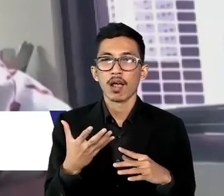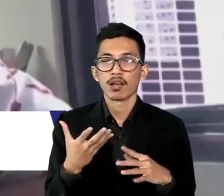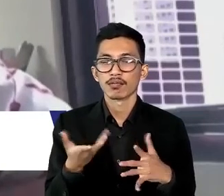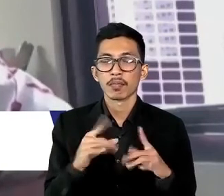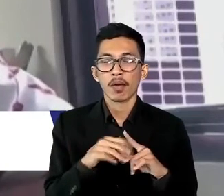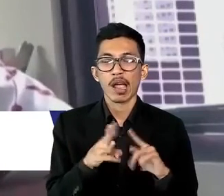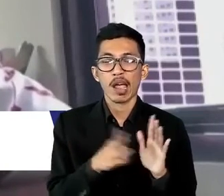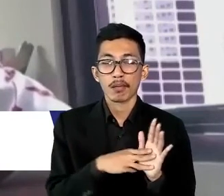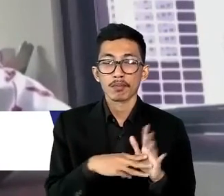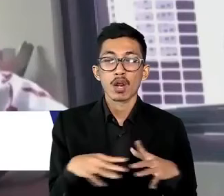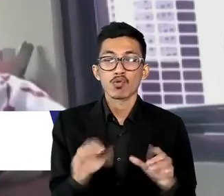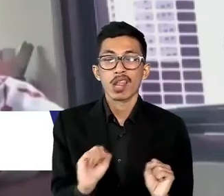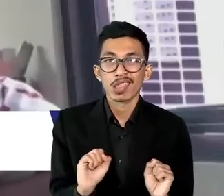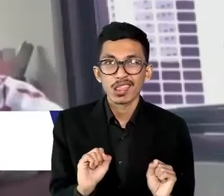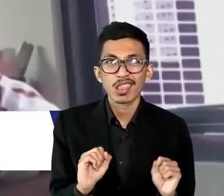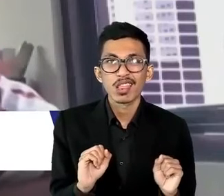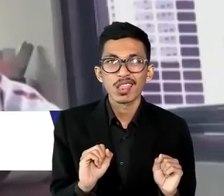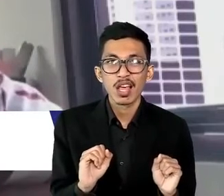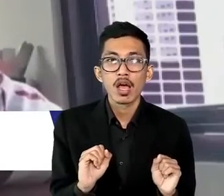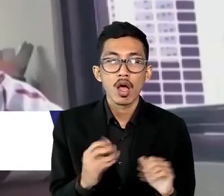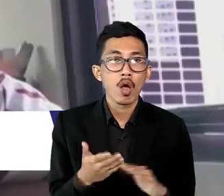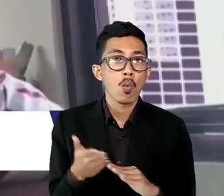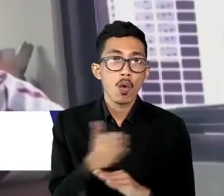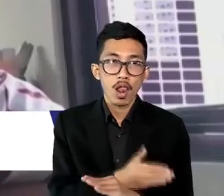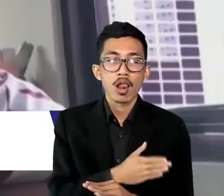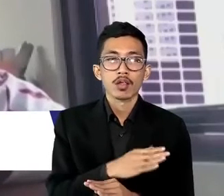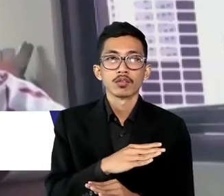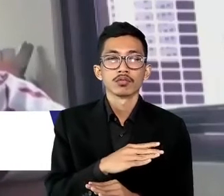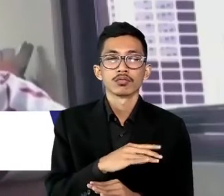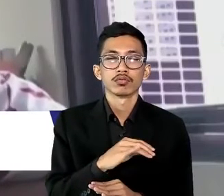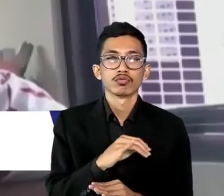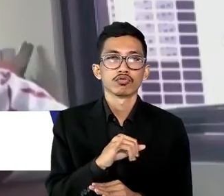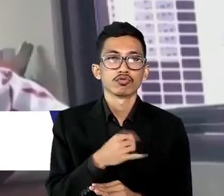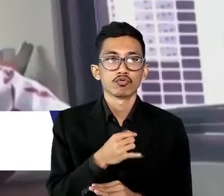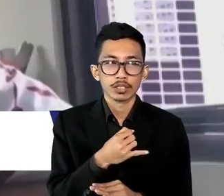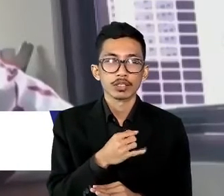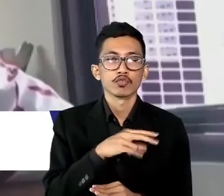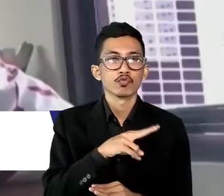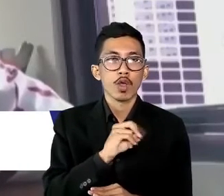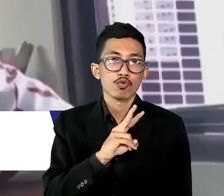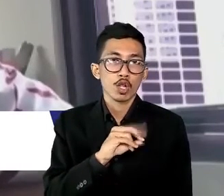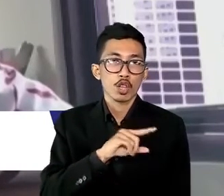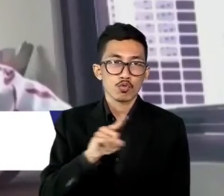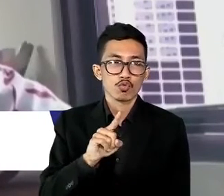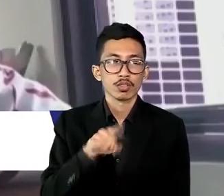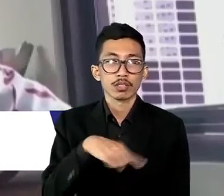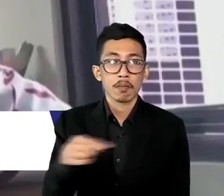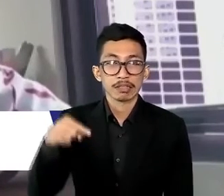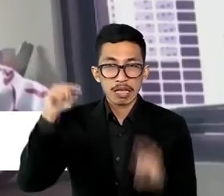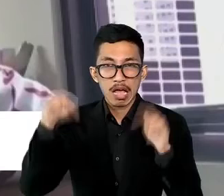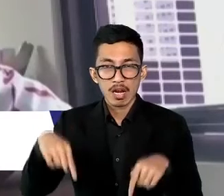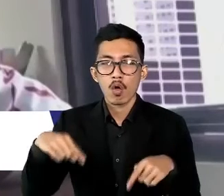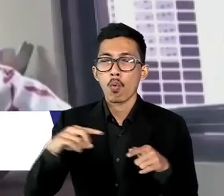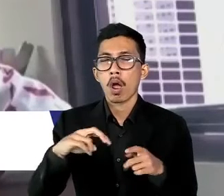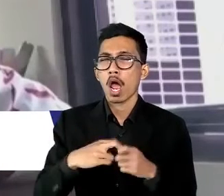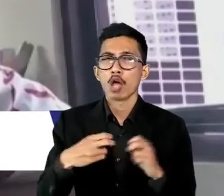penerapan PPKM darurat atau lebih tepatnya sejak awal Juli 2021 sampai dengan hari ini, kami sempat mengalami kasus